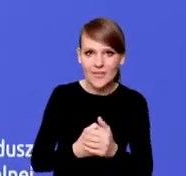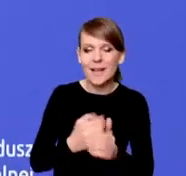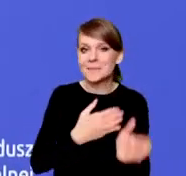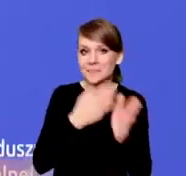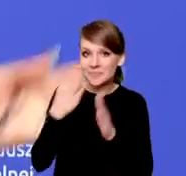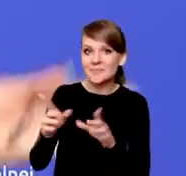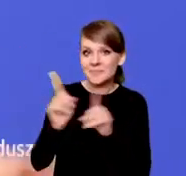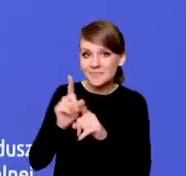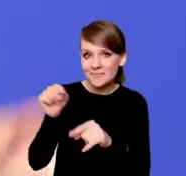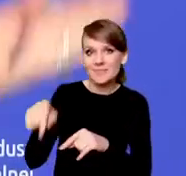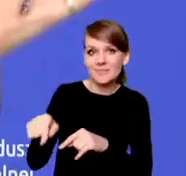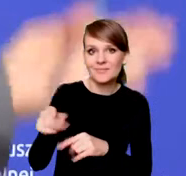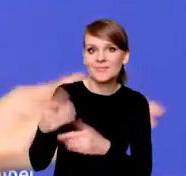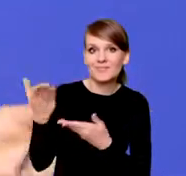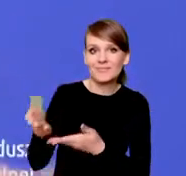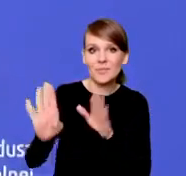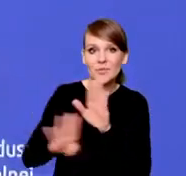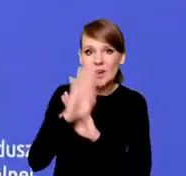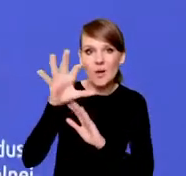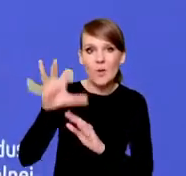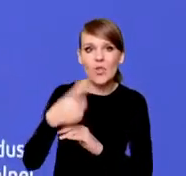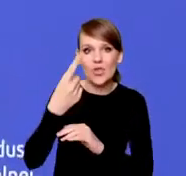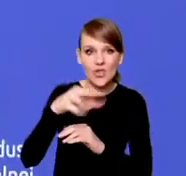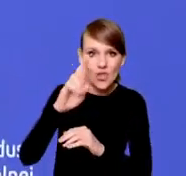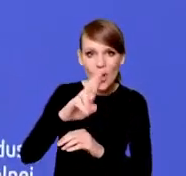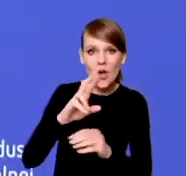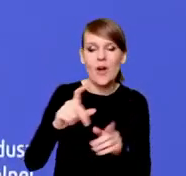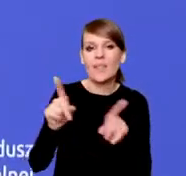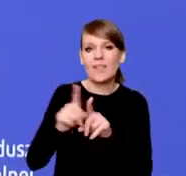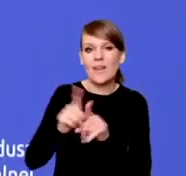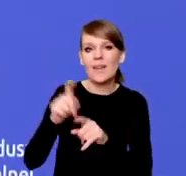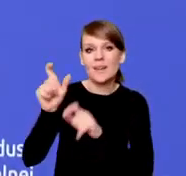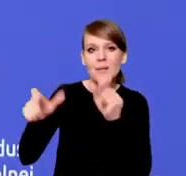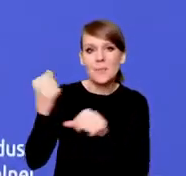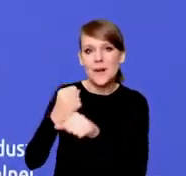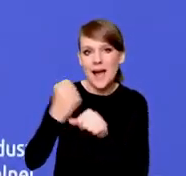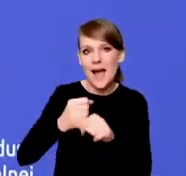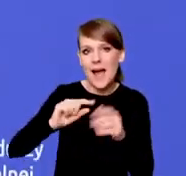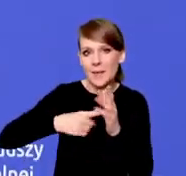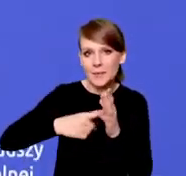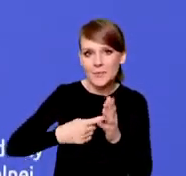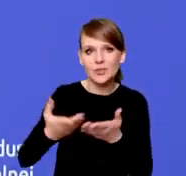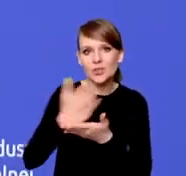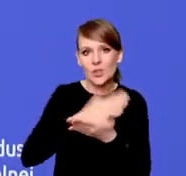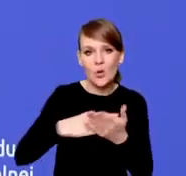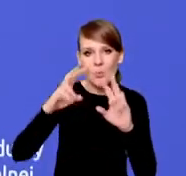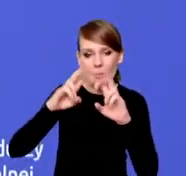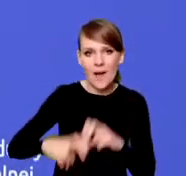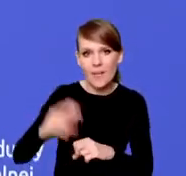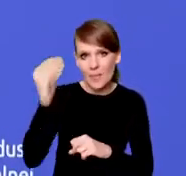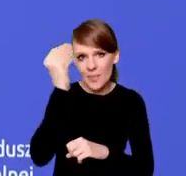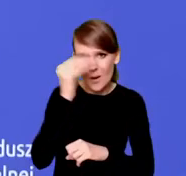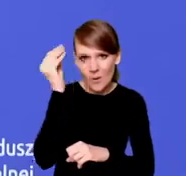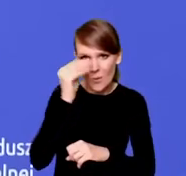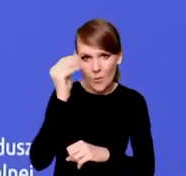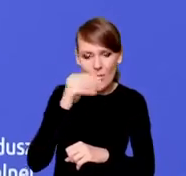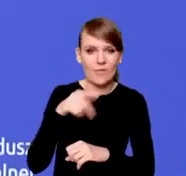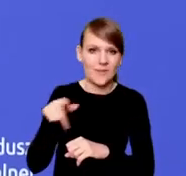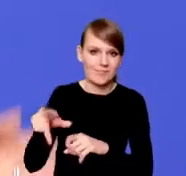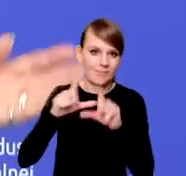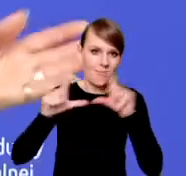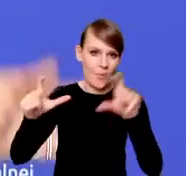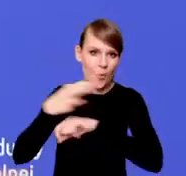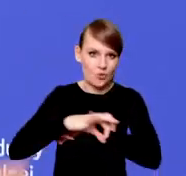właśnie środowiska doktorantów i pracowników administracyjnych działu badań naukowych na uczelni. Panie